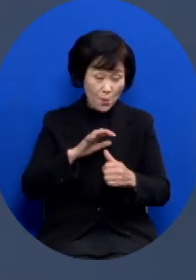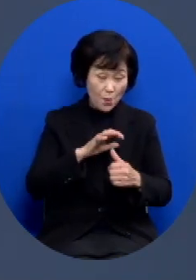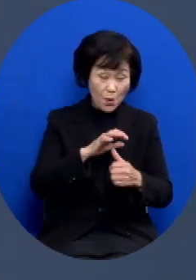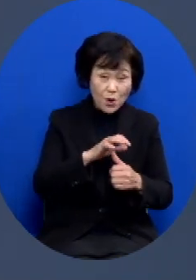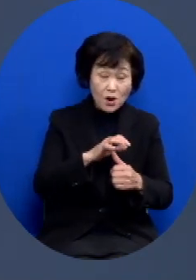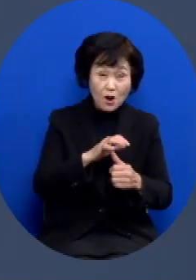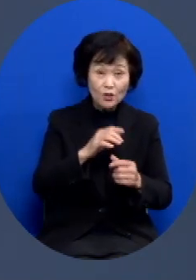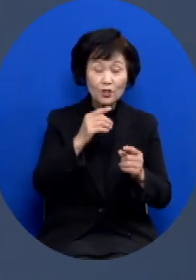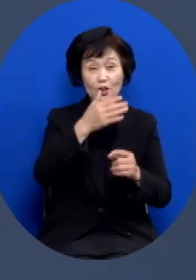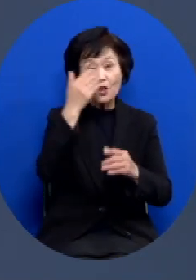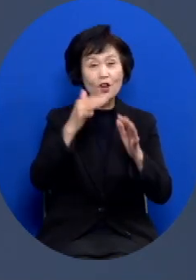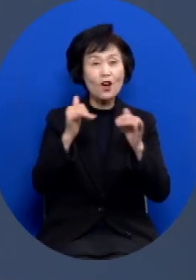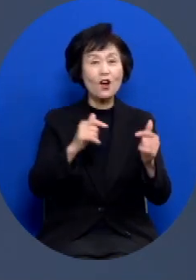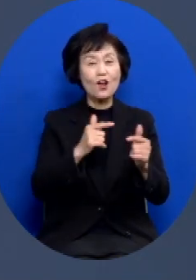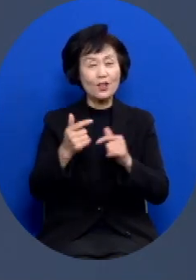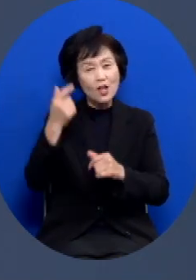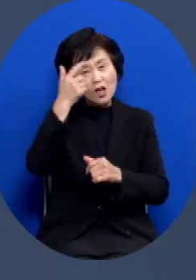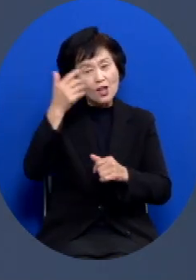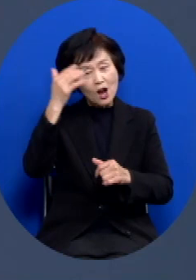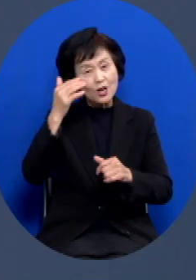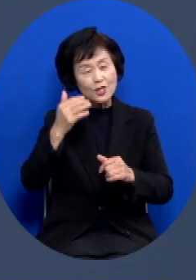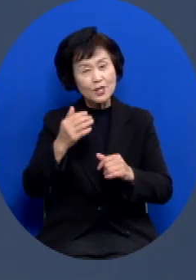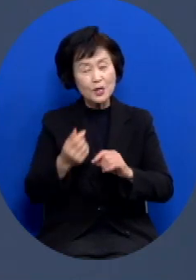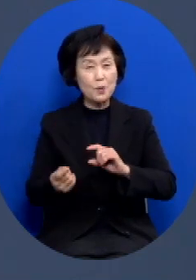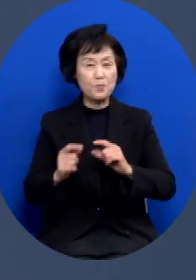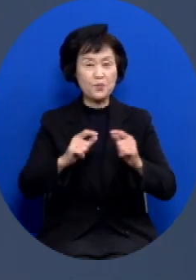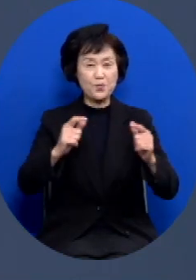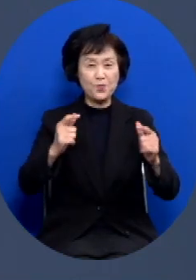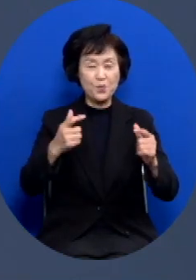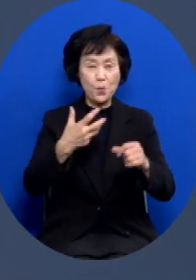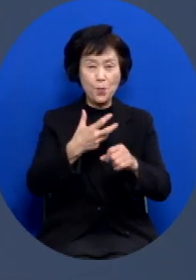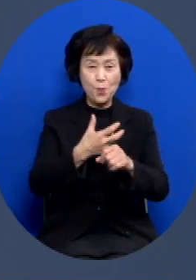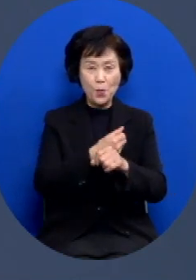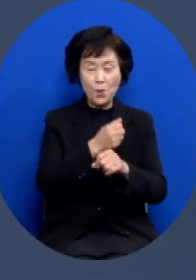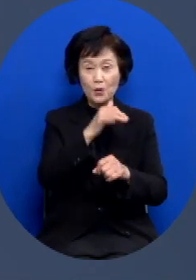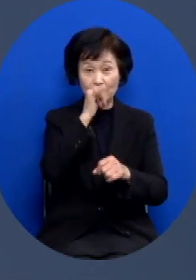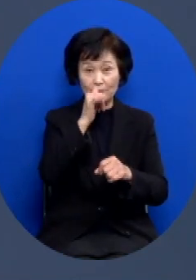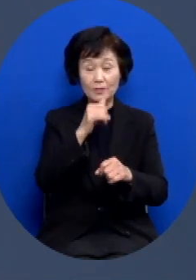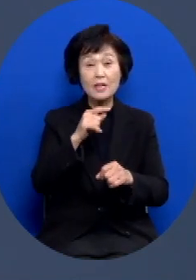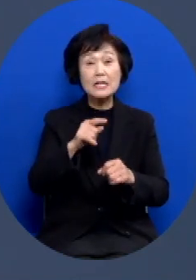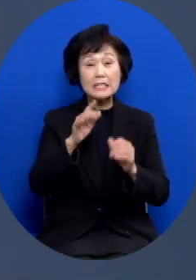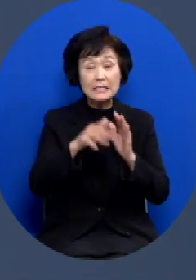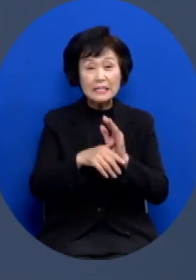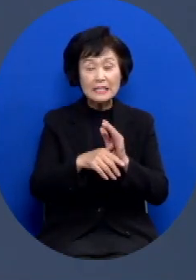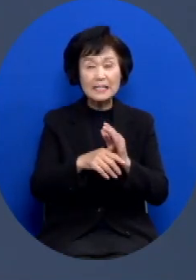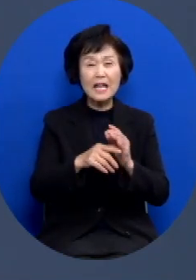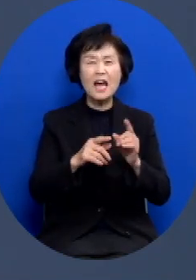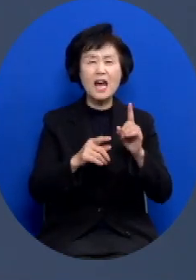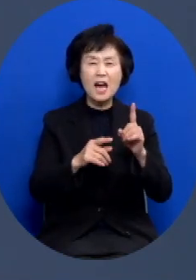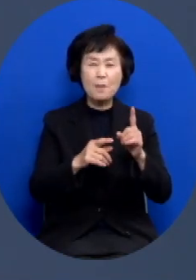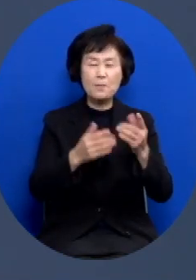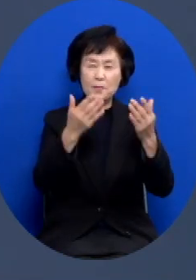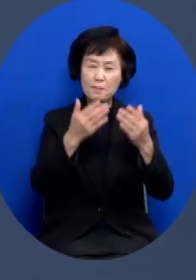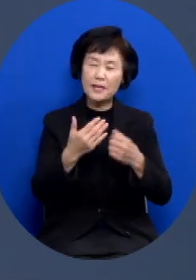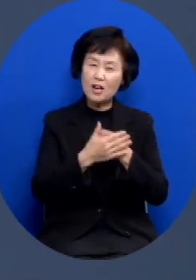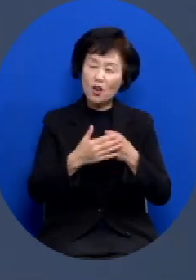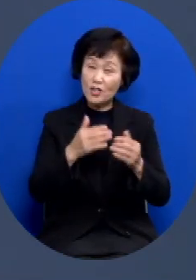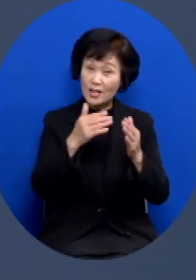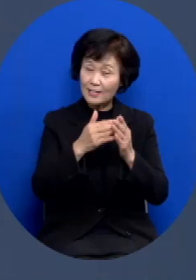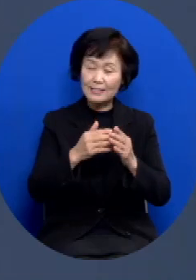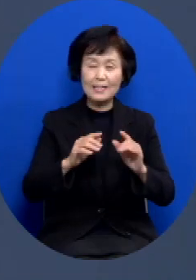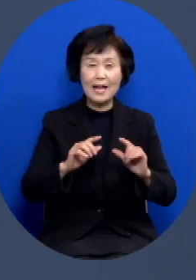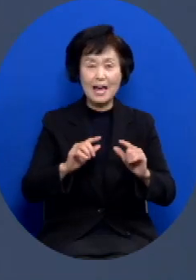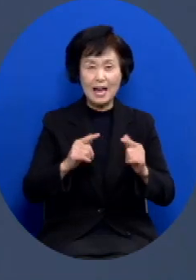폭발하는 시간을 가졌습니다 그때이 은혜가 하나의 해프닝으로 끝나지 아니하고 무브먼트